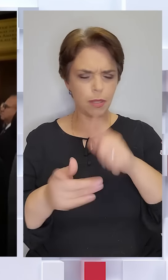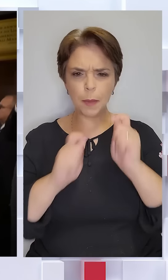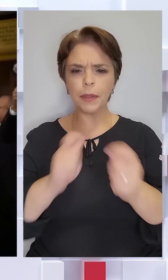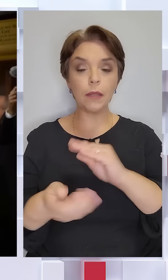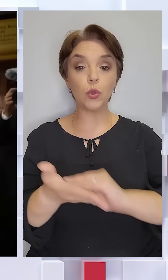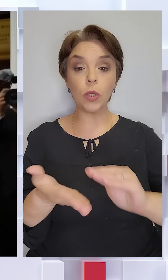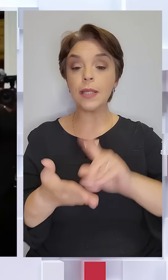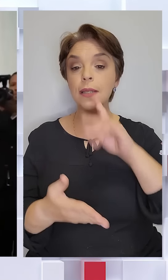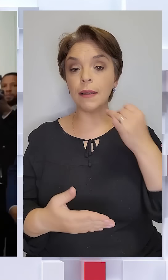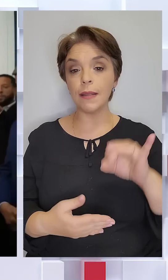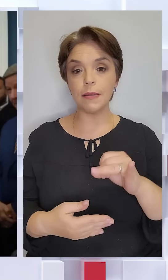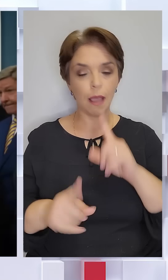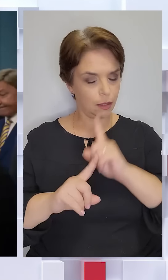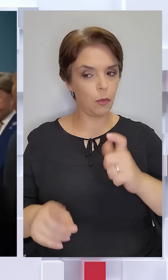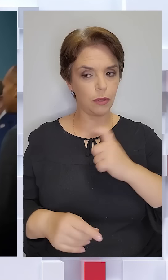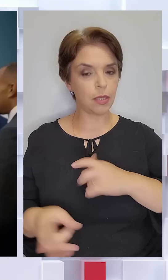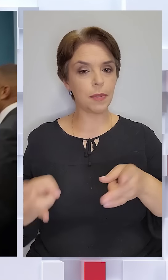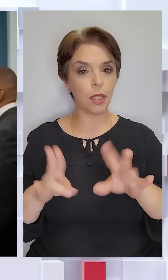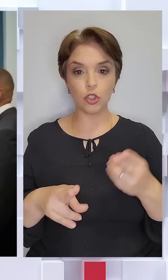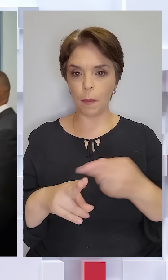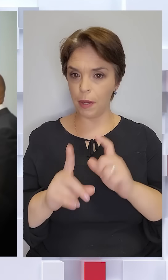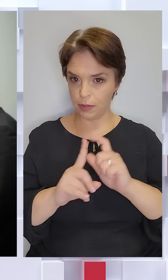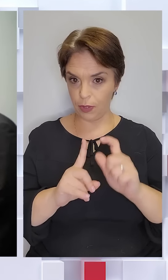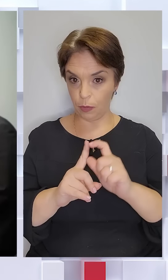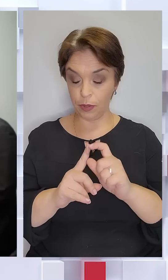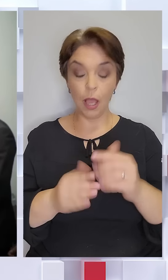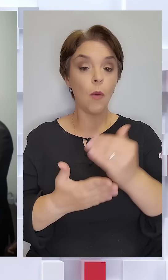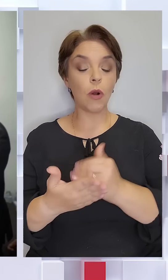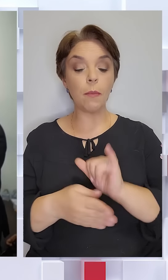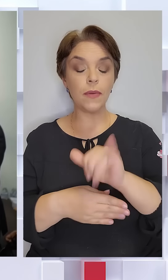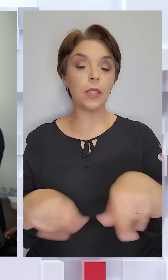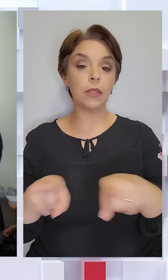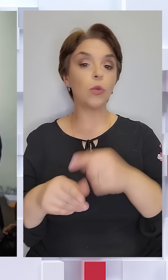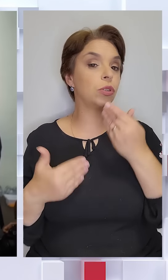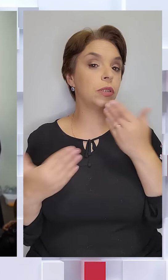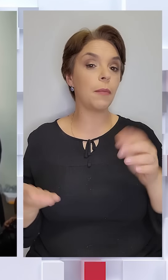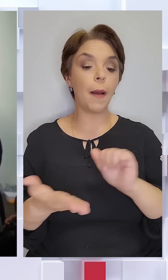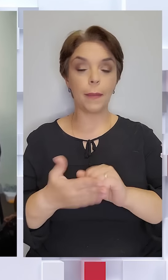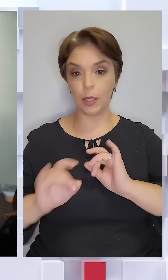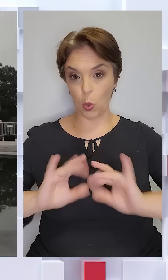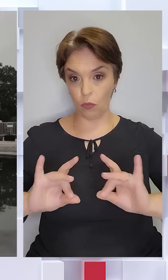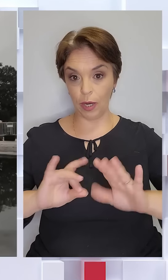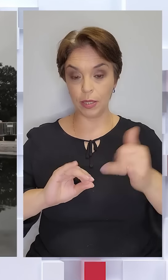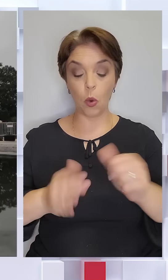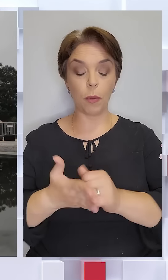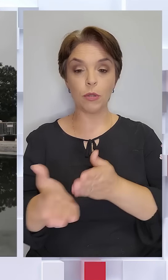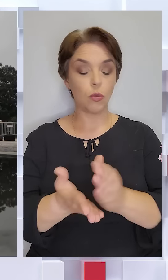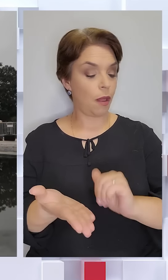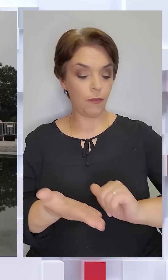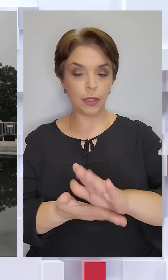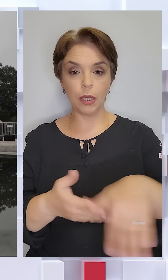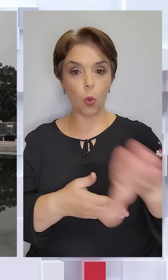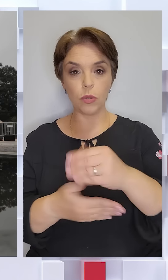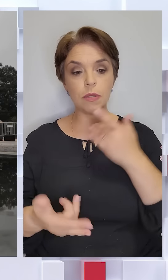від журналістів Зеленський нетипово для себе залишає без відповіді. У програмі візиту також немає прес-конференції. Його прес-служба